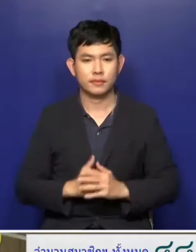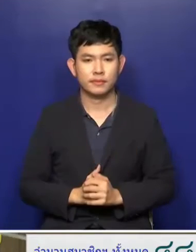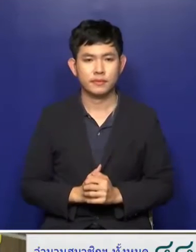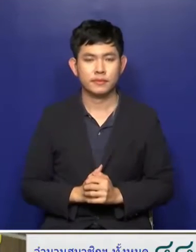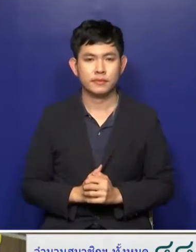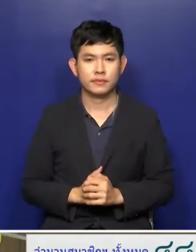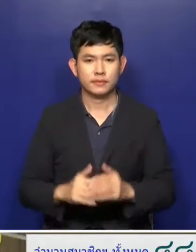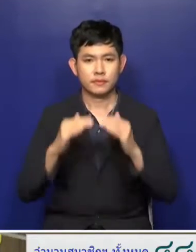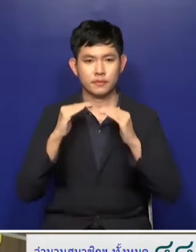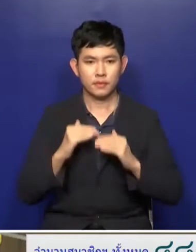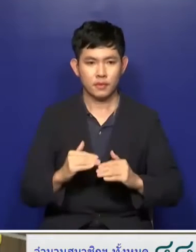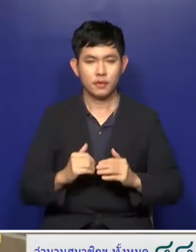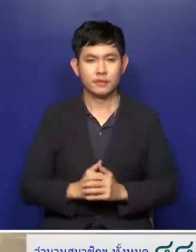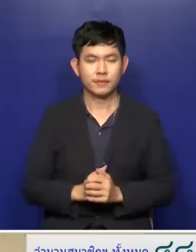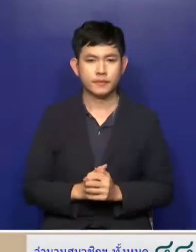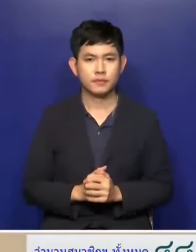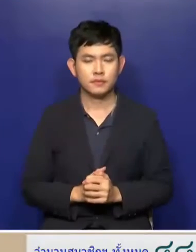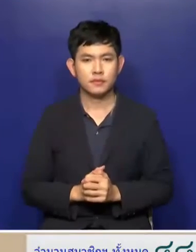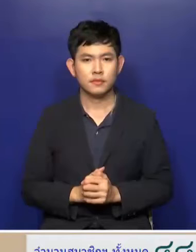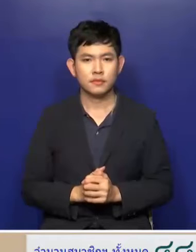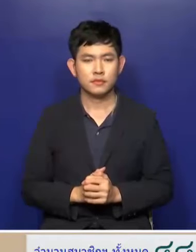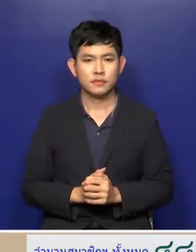ต่ไปเชิญทานขจิต ชันิคมครั